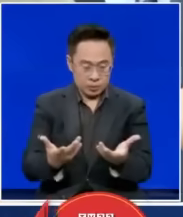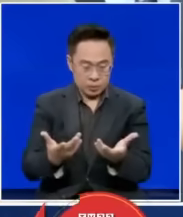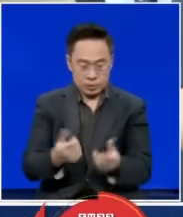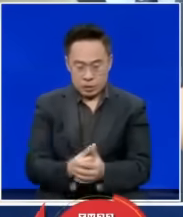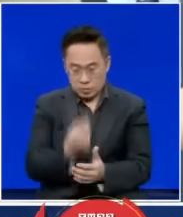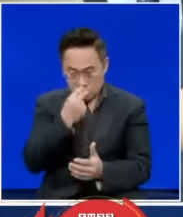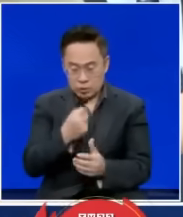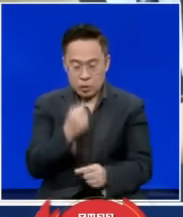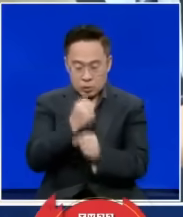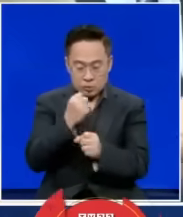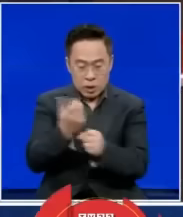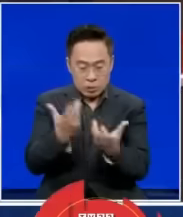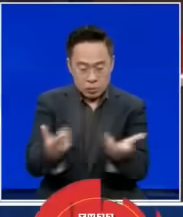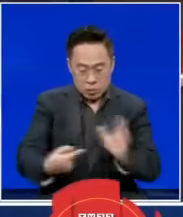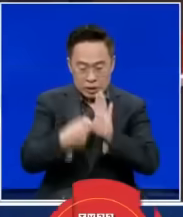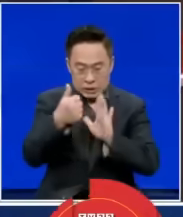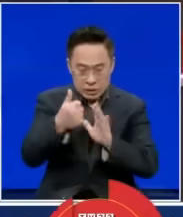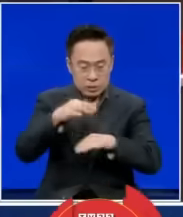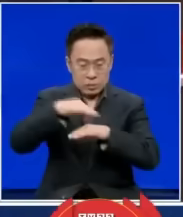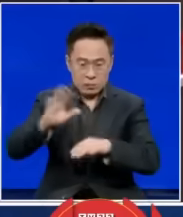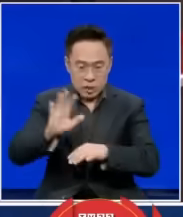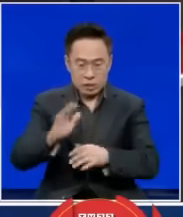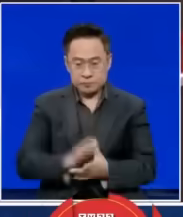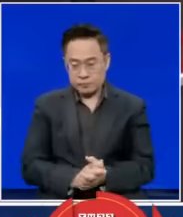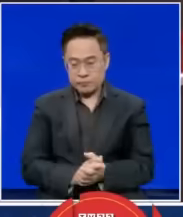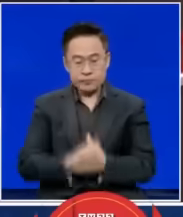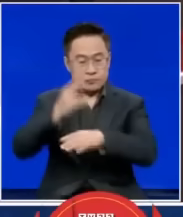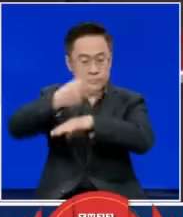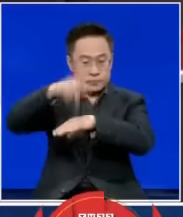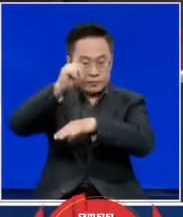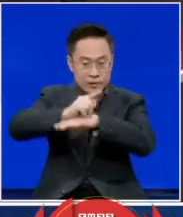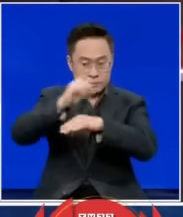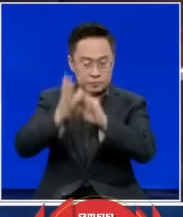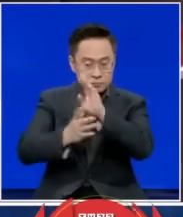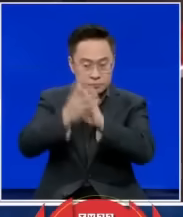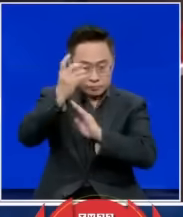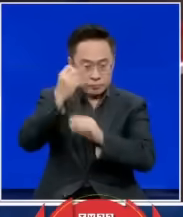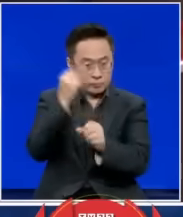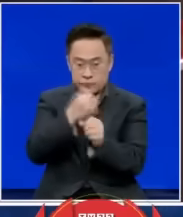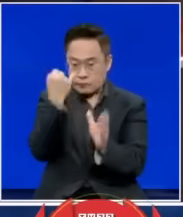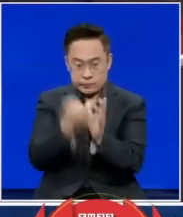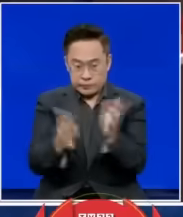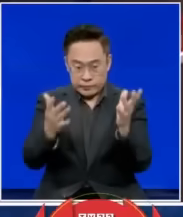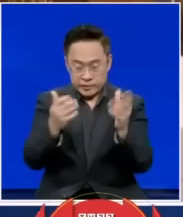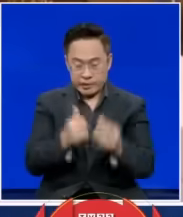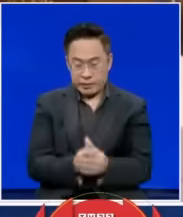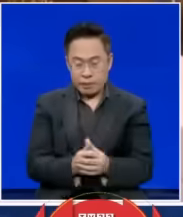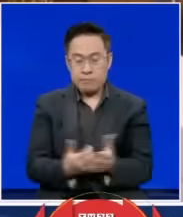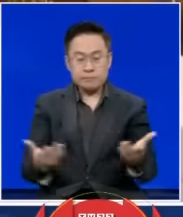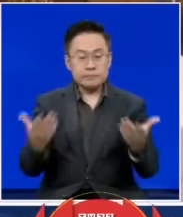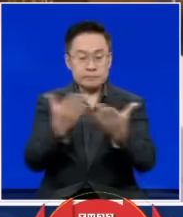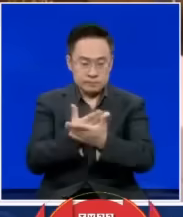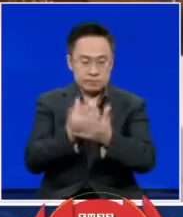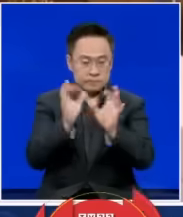งๆหรอ คนทำงานดีอยู่แล้ว นั่นขนาดว่าเป็นรัฐมนตรีนะแล้วนี่คือประธานสภาแล้วก็ไม่ได้มีข้อเสียหายอะไรเนี่ยนะฮะถ้าปรับมันเรื่อง